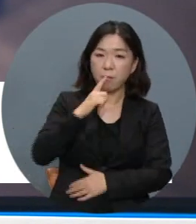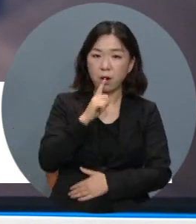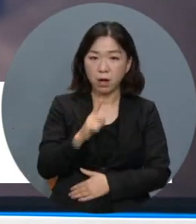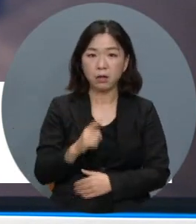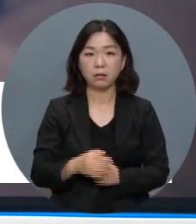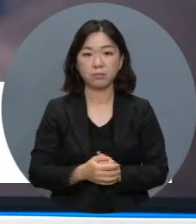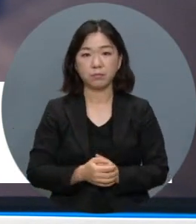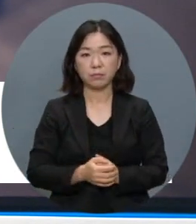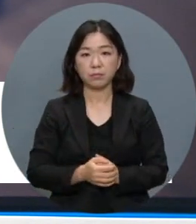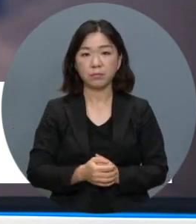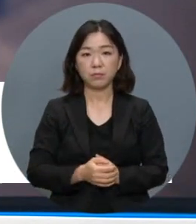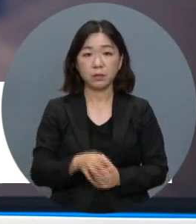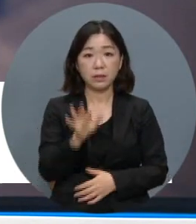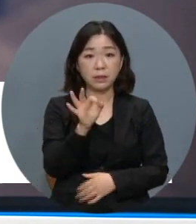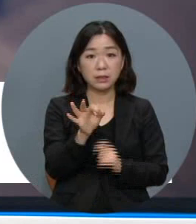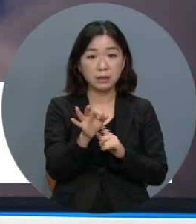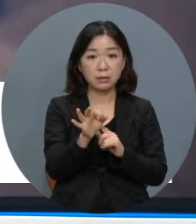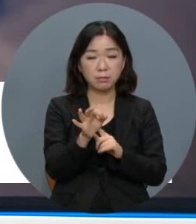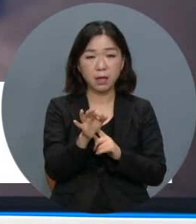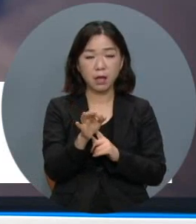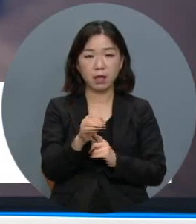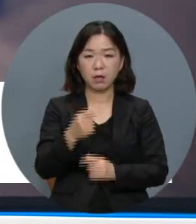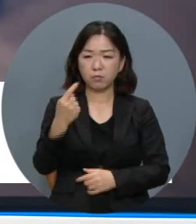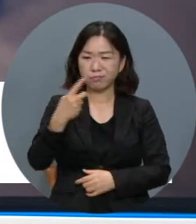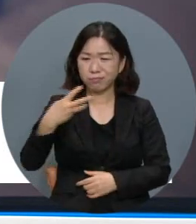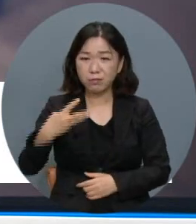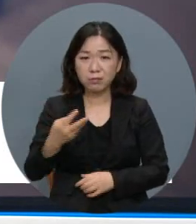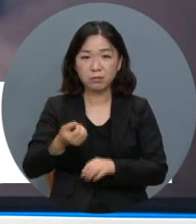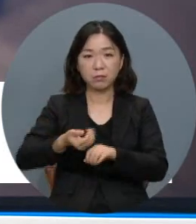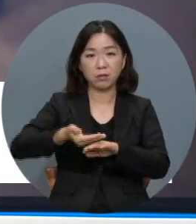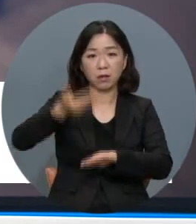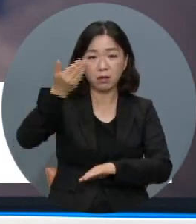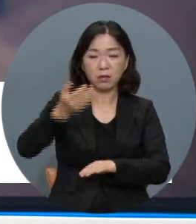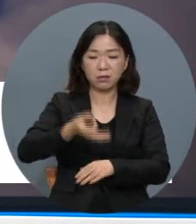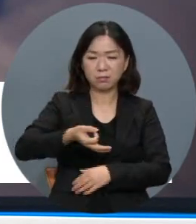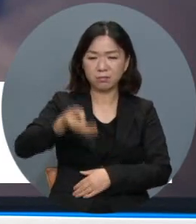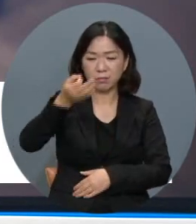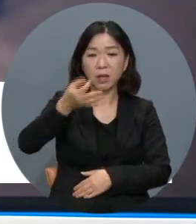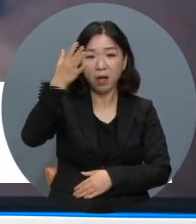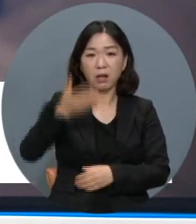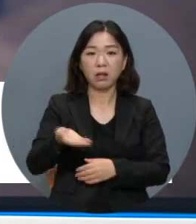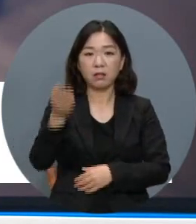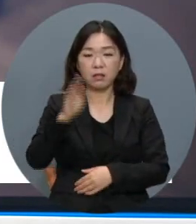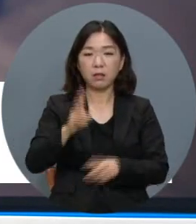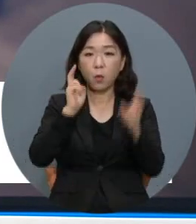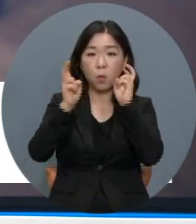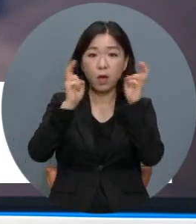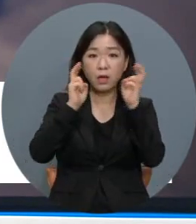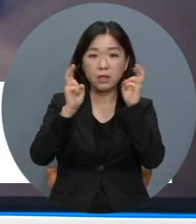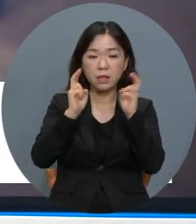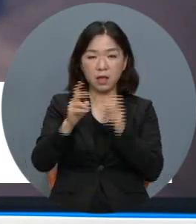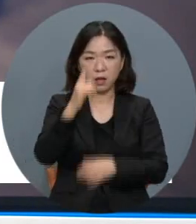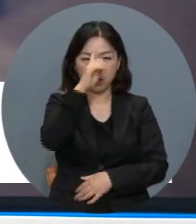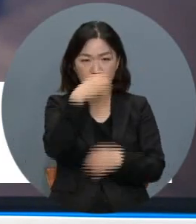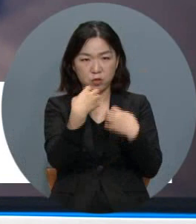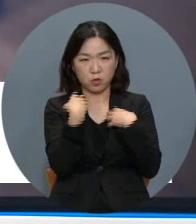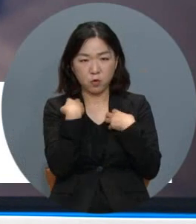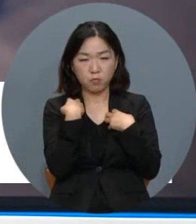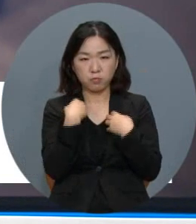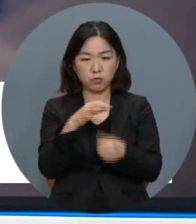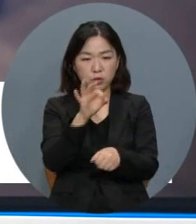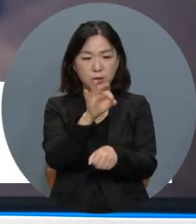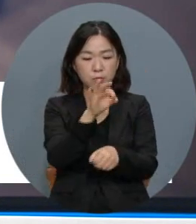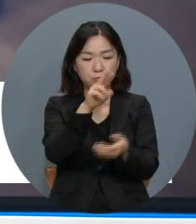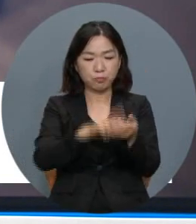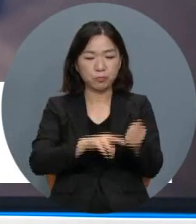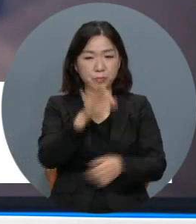있습니다 금액이 수천만원에 이르는 데요 아파트 시행사가 정부의 분양가 규제를 피해 수익을 챙기기